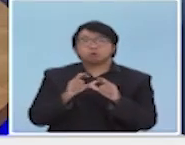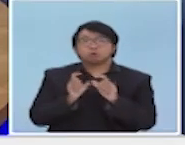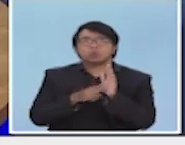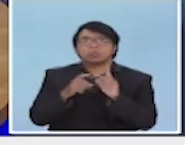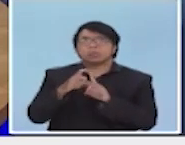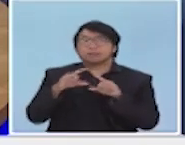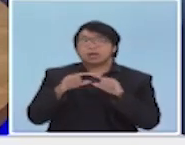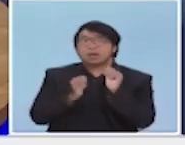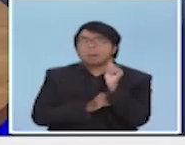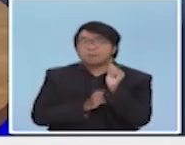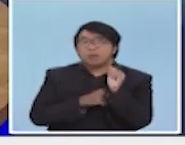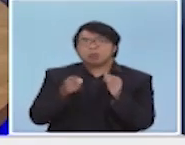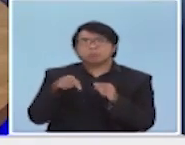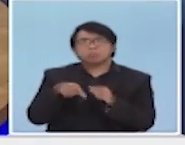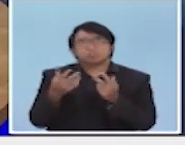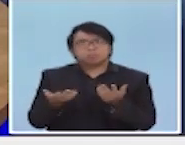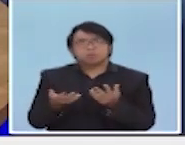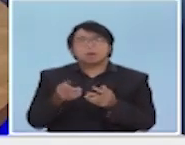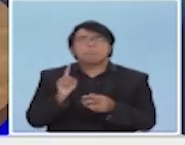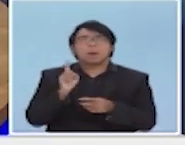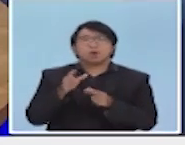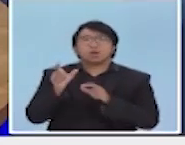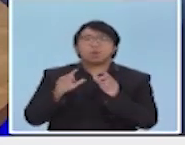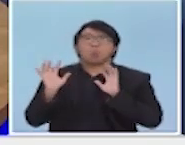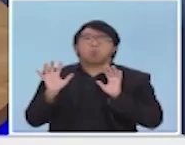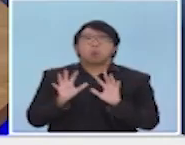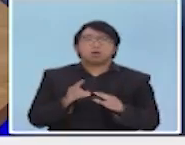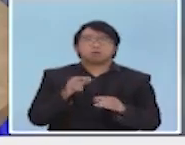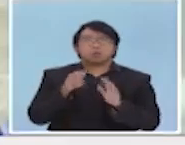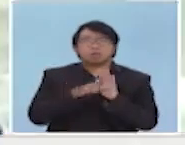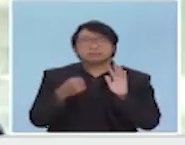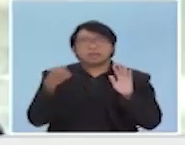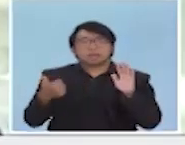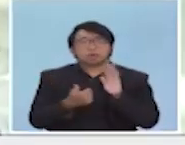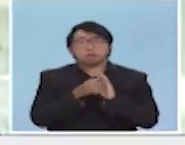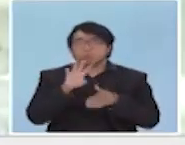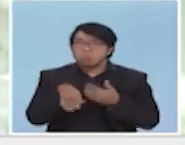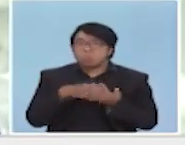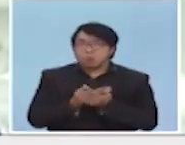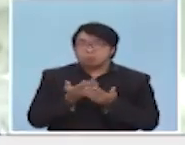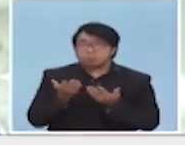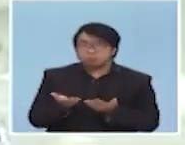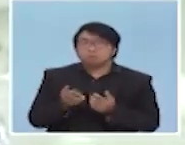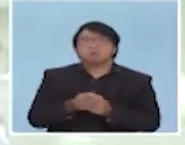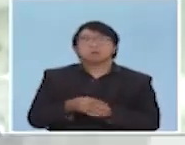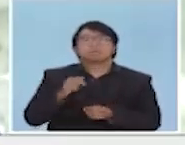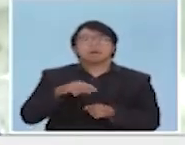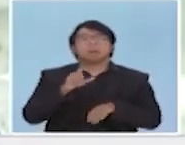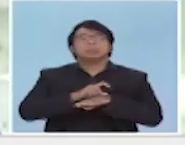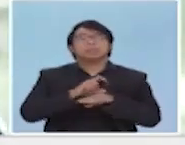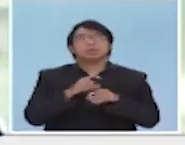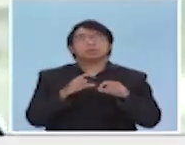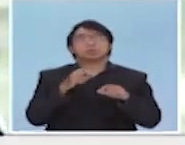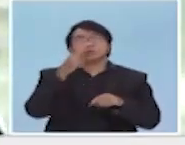Ya, dan saat ini situasi di Masjid Agung Sunda Kelapa Menteng, Jakarta Pusat, terlihat para jamaah sudah mulai berdatangan yang akan melaksanakan